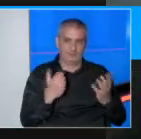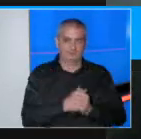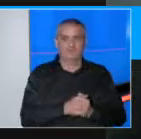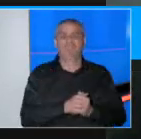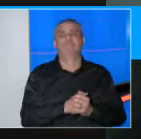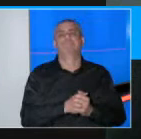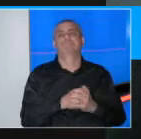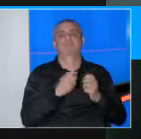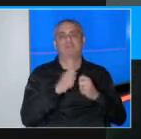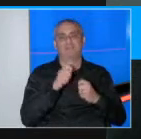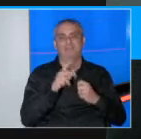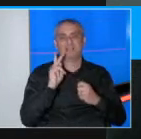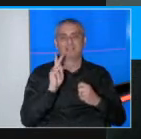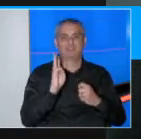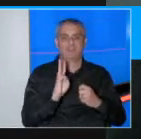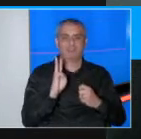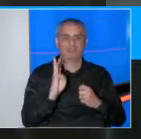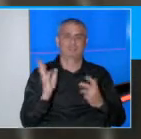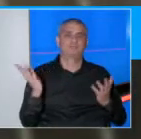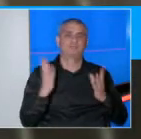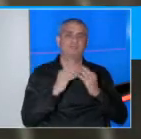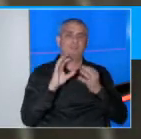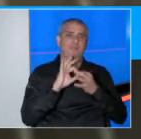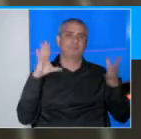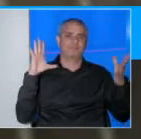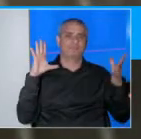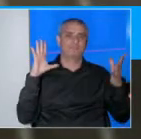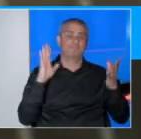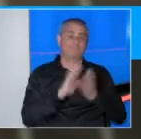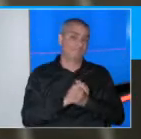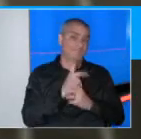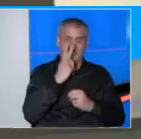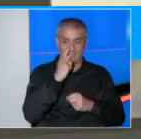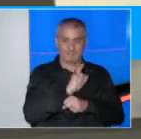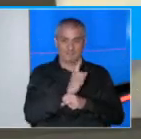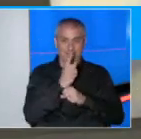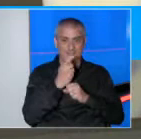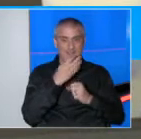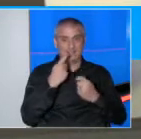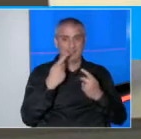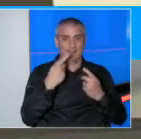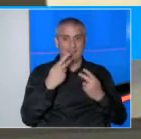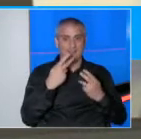כן, חברת הכנסת קטי שטרית, אנחנו איבדנו איתה את הקו עכשיו, מיד ננסה...